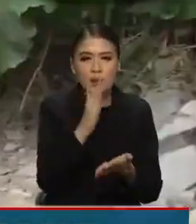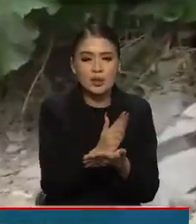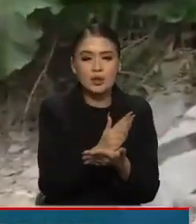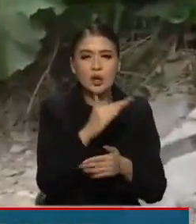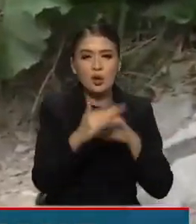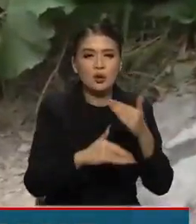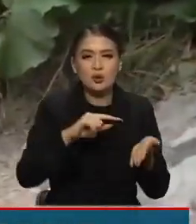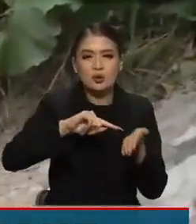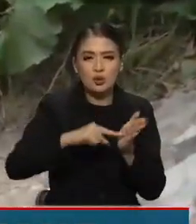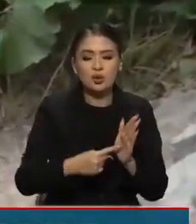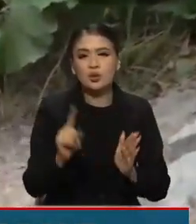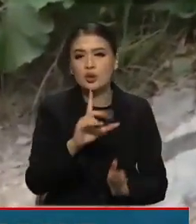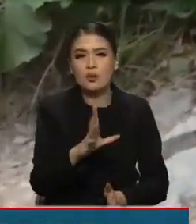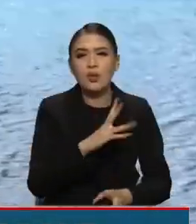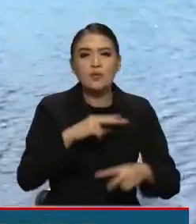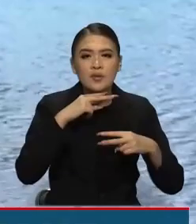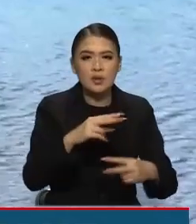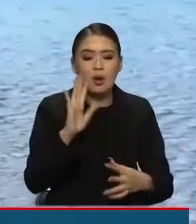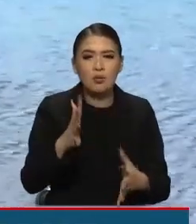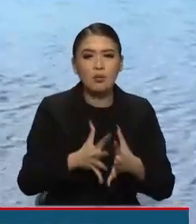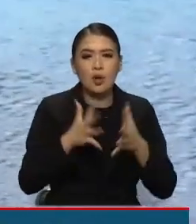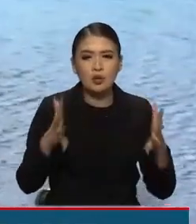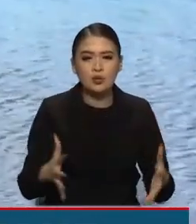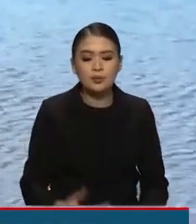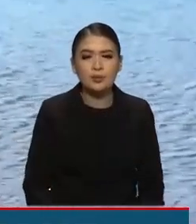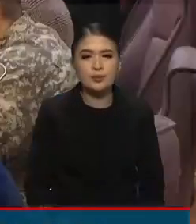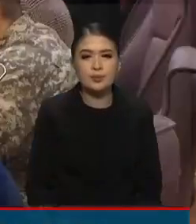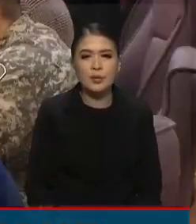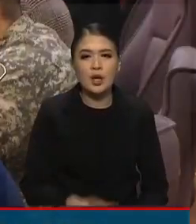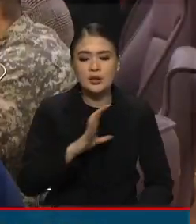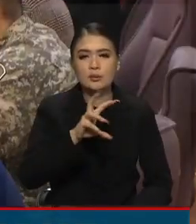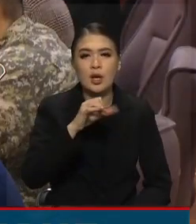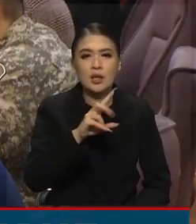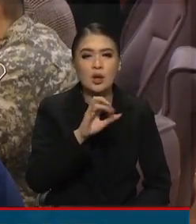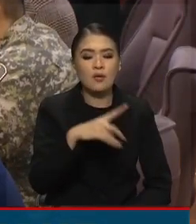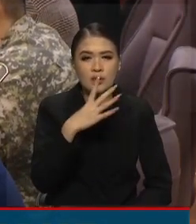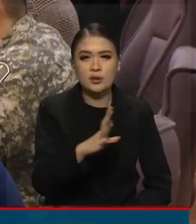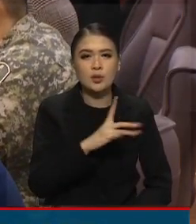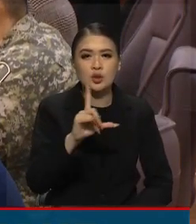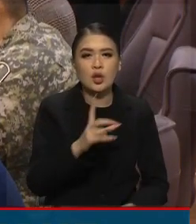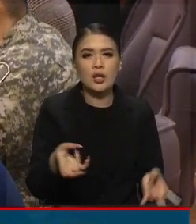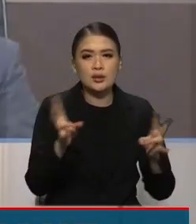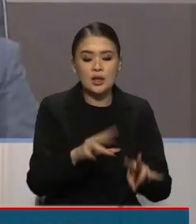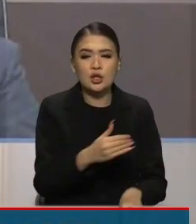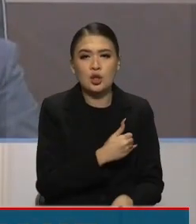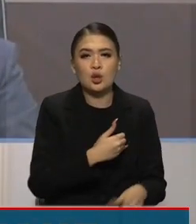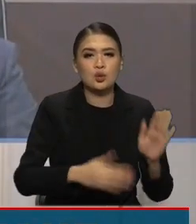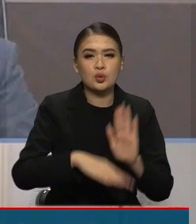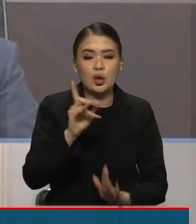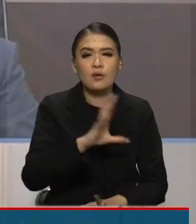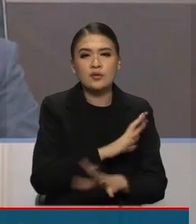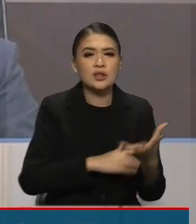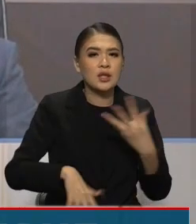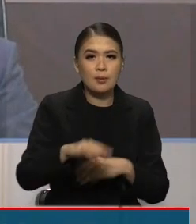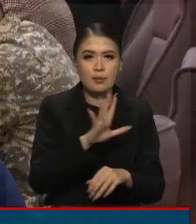роста, развитию которых будут уделять особое внимание. Алихан Смаилов отметил, что сейчас инфраструктура оставляет желать лучшего и поручил каждому